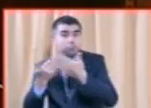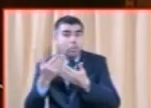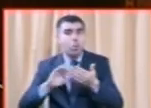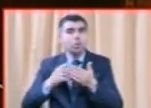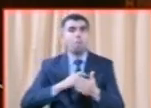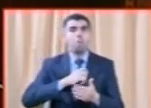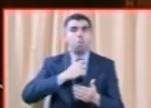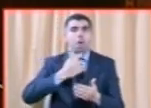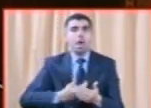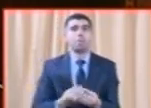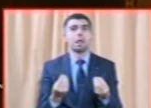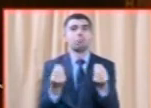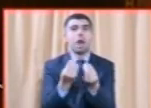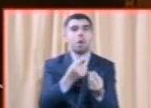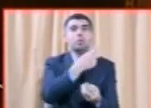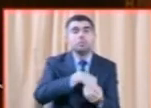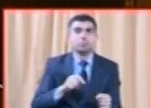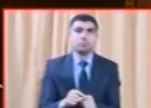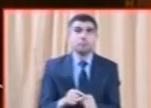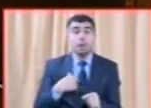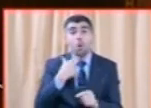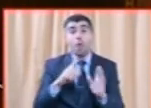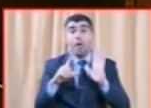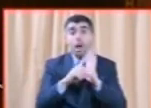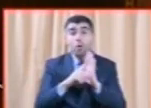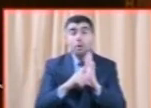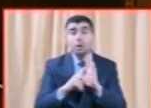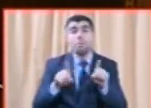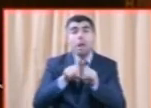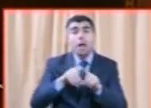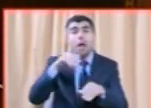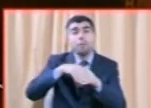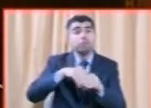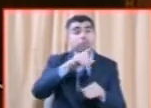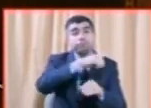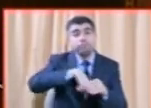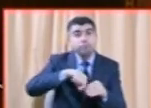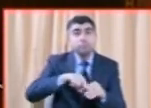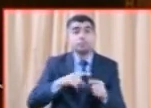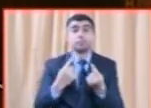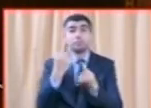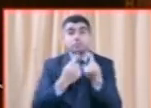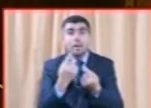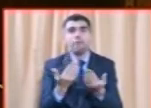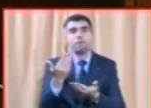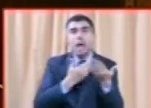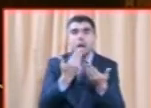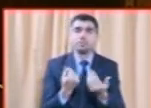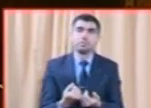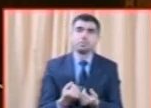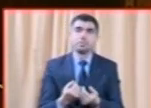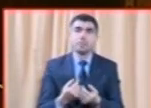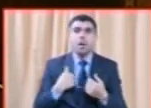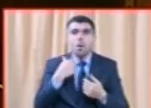المحامون. القوانين التي أصبحت مشاريع وبعضها مسودات كانت فيها مش تشاركية. للأسف